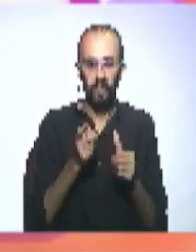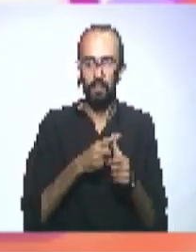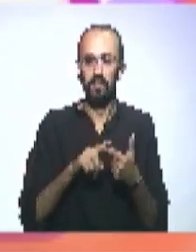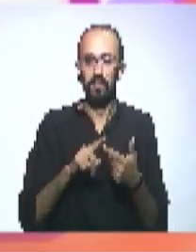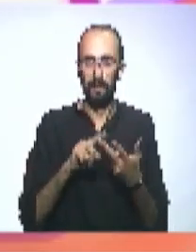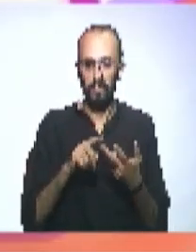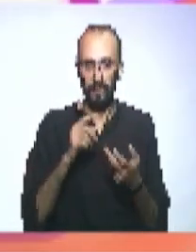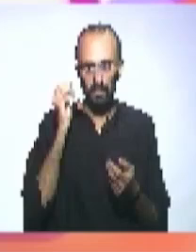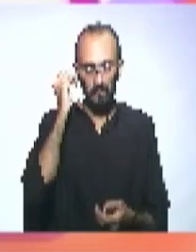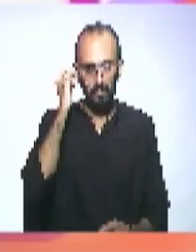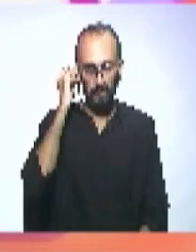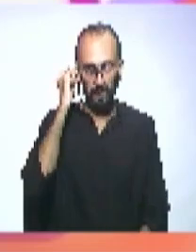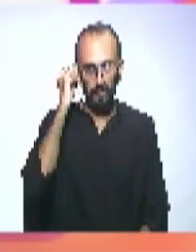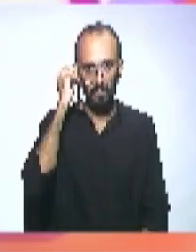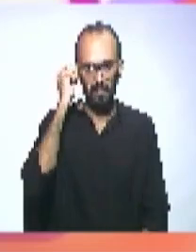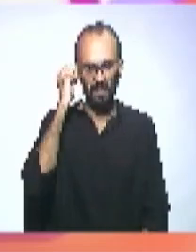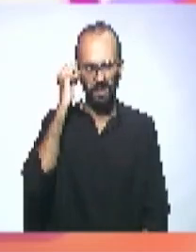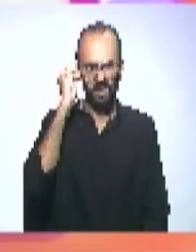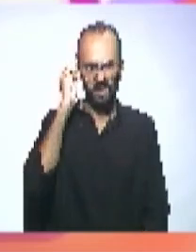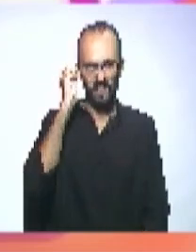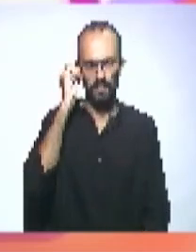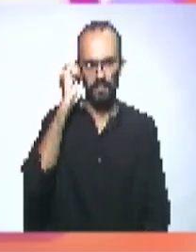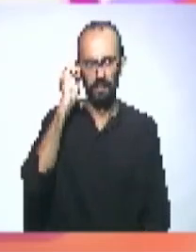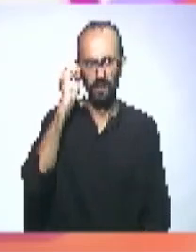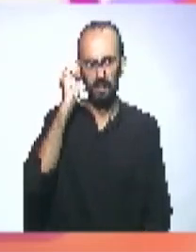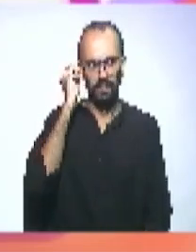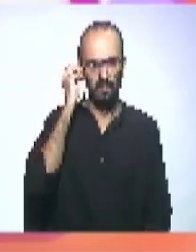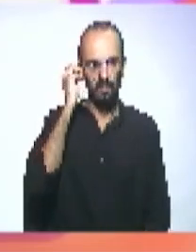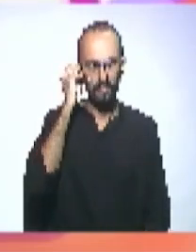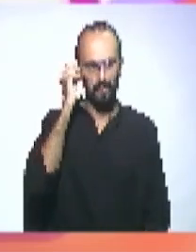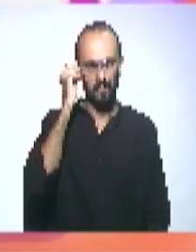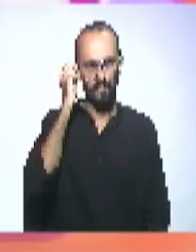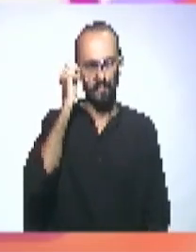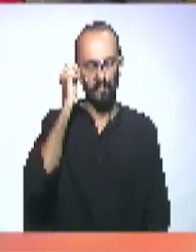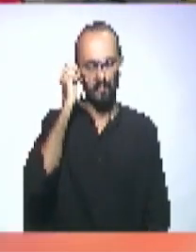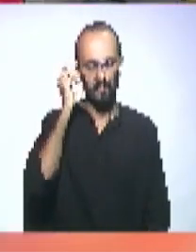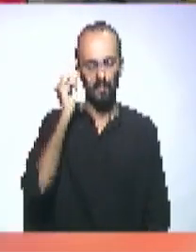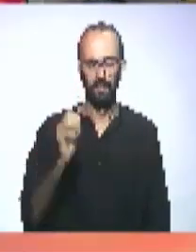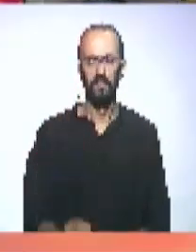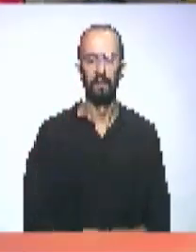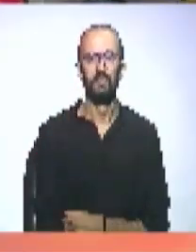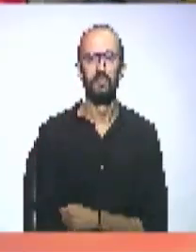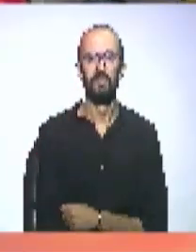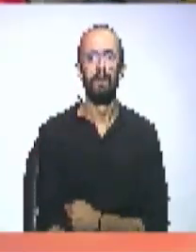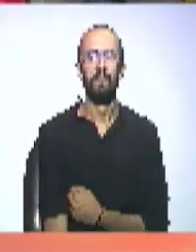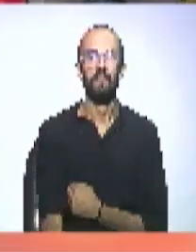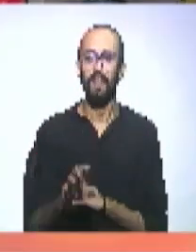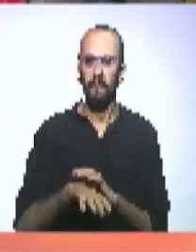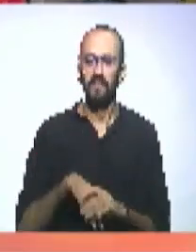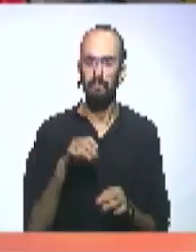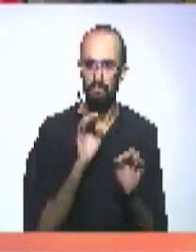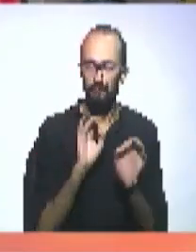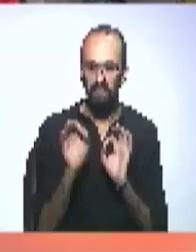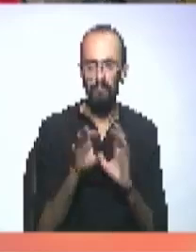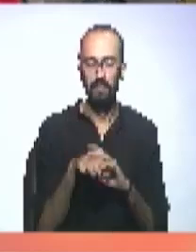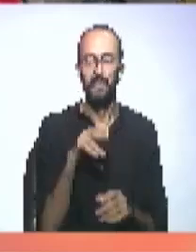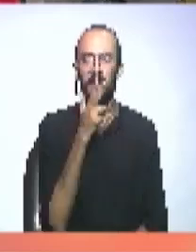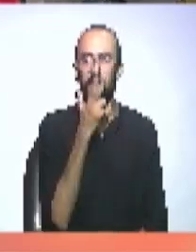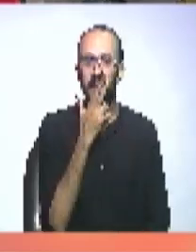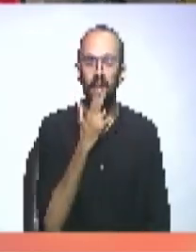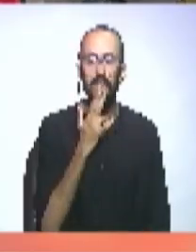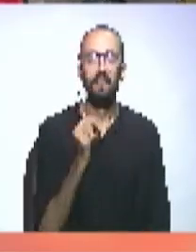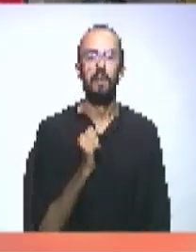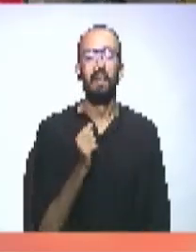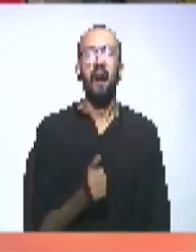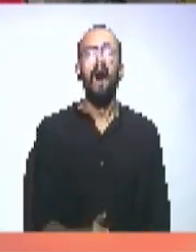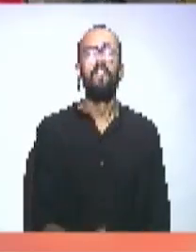يعني الغسيل كمان الفراخ هتبقى الواحد هو اللي غسلها ومضمون هو معموله ازاي. فانا ان انا اعمل الحاجه في